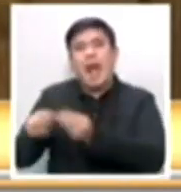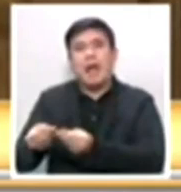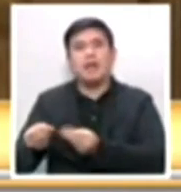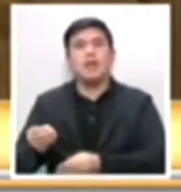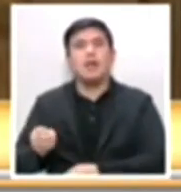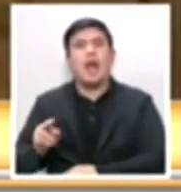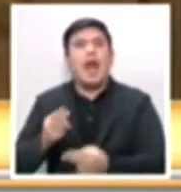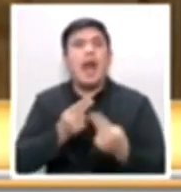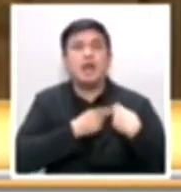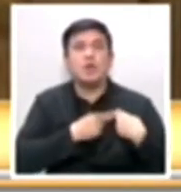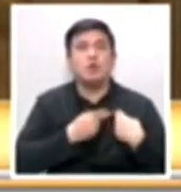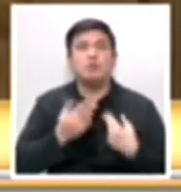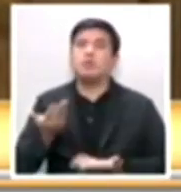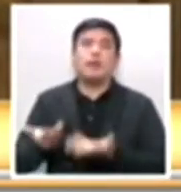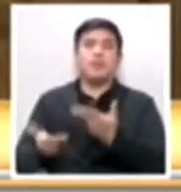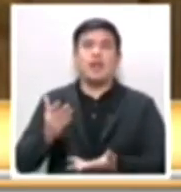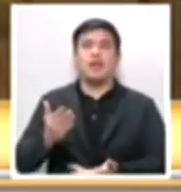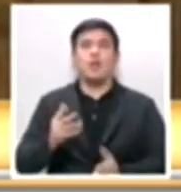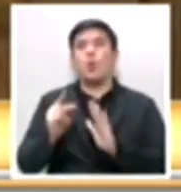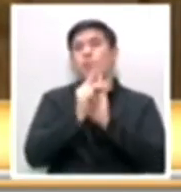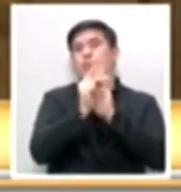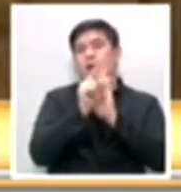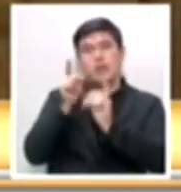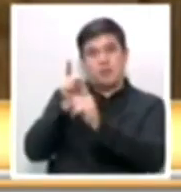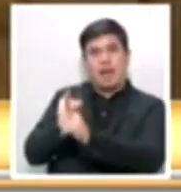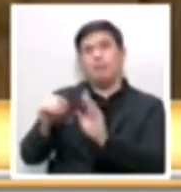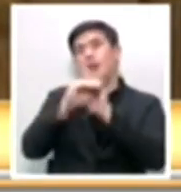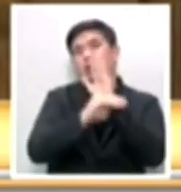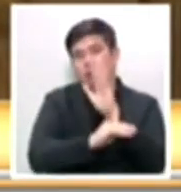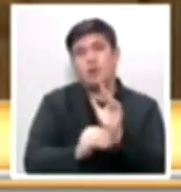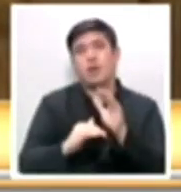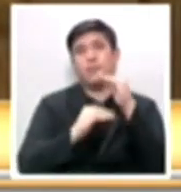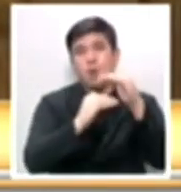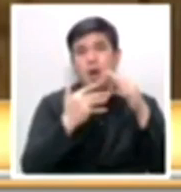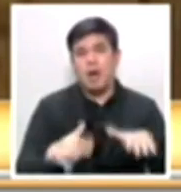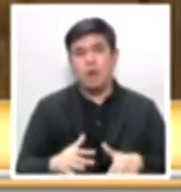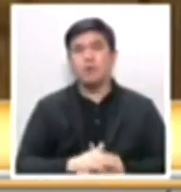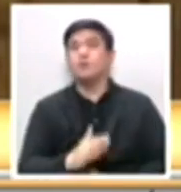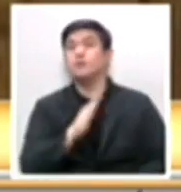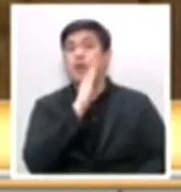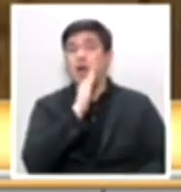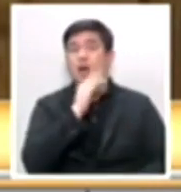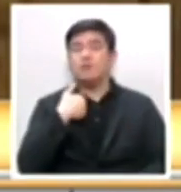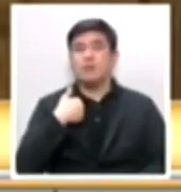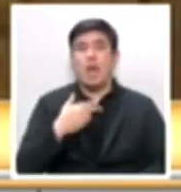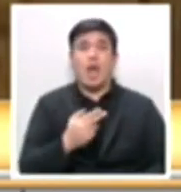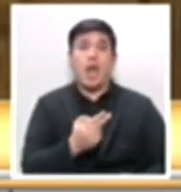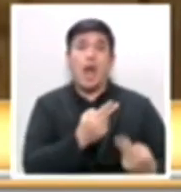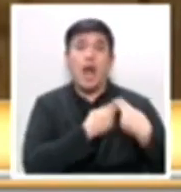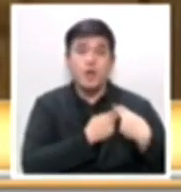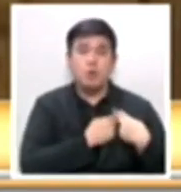ใครก็ต้องเป็นไปตามกฎหมายผมว่านั่นคือหลักที่เราควรยึดถ้าสมมติว่าเอกชนคน